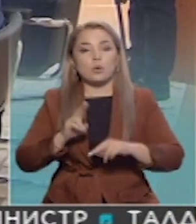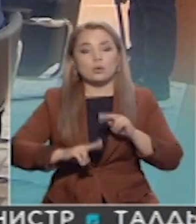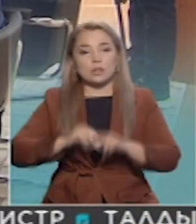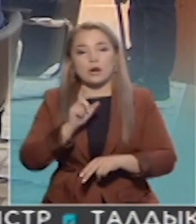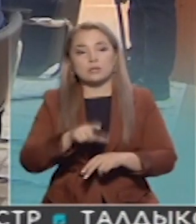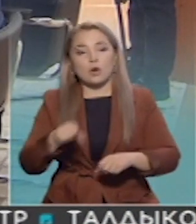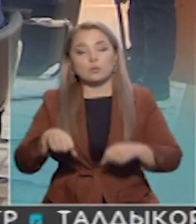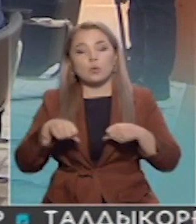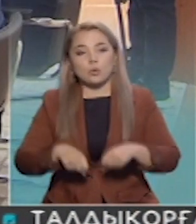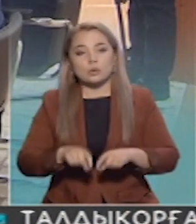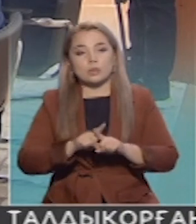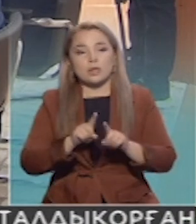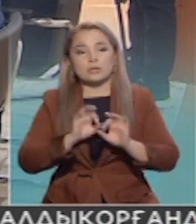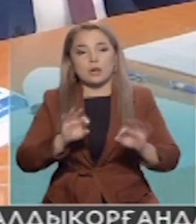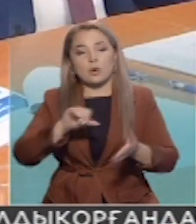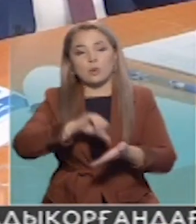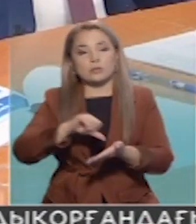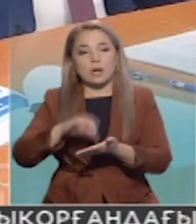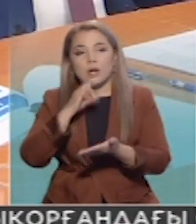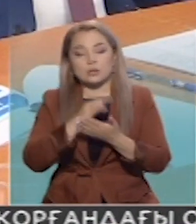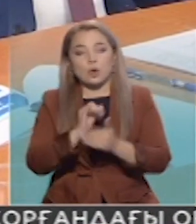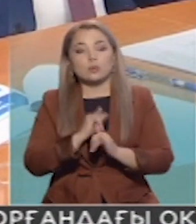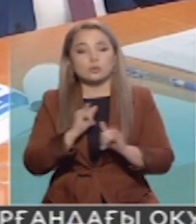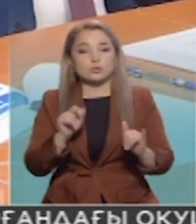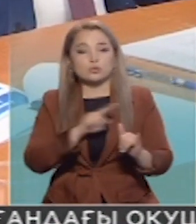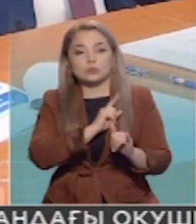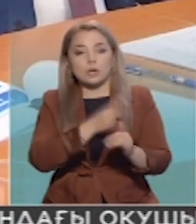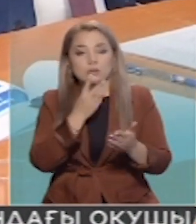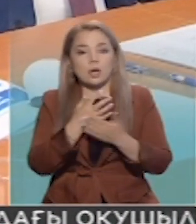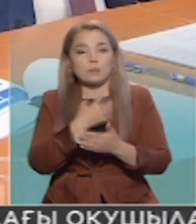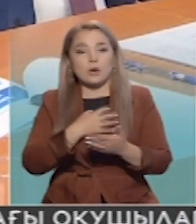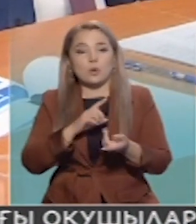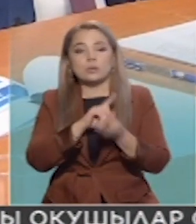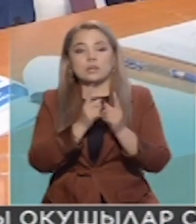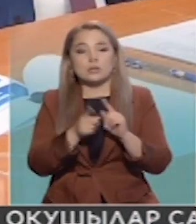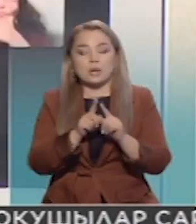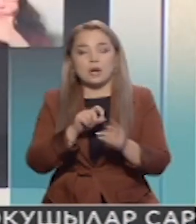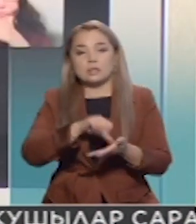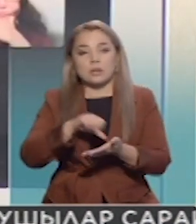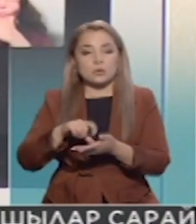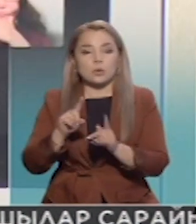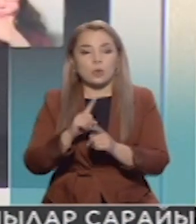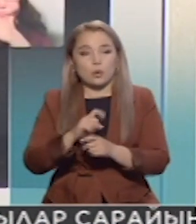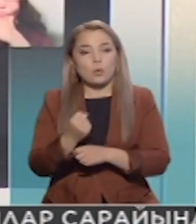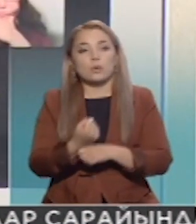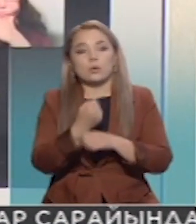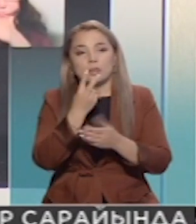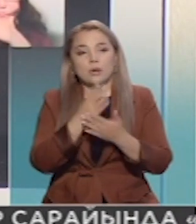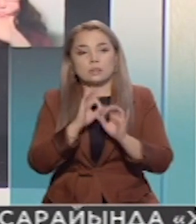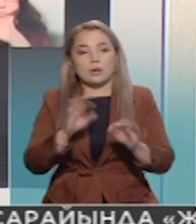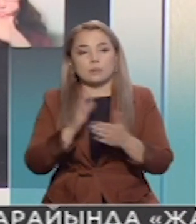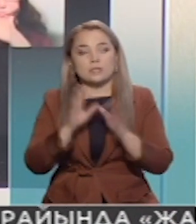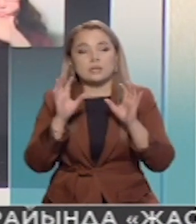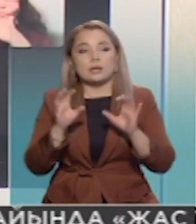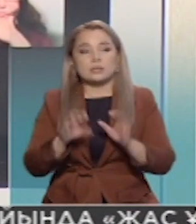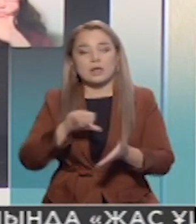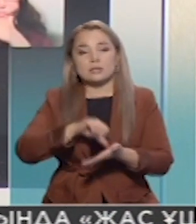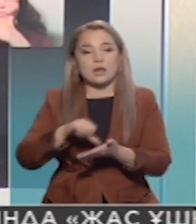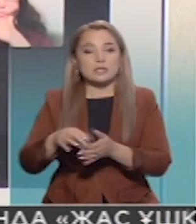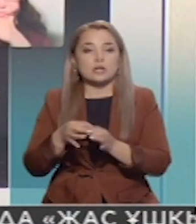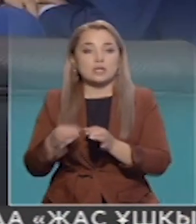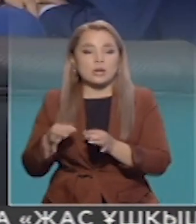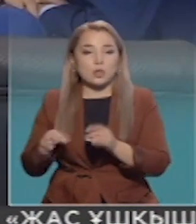адам құқықтары жөніндегі уәкілді рөлінің күшеюі секілді маңызды өзгертулерге қатысты қолдау білдірді. Заңгерлер осыған дейін жер-жерді